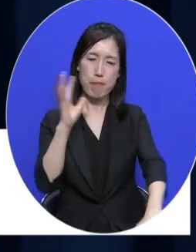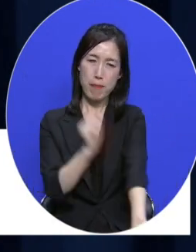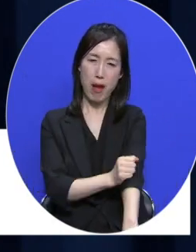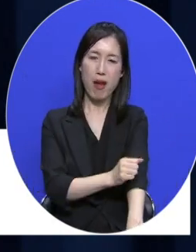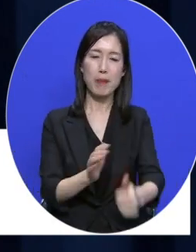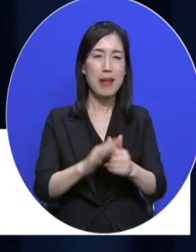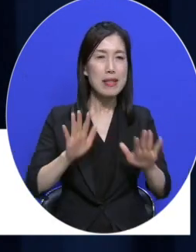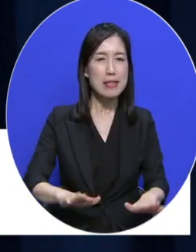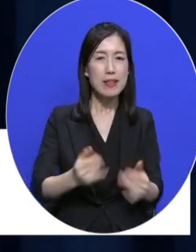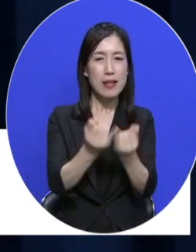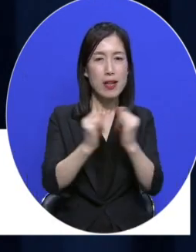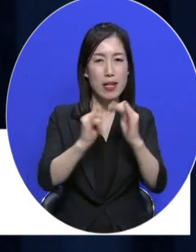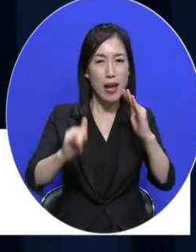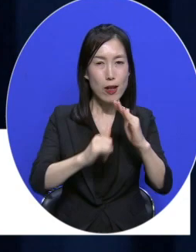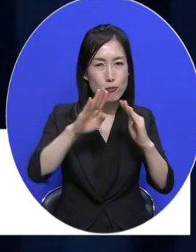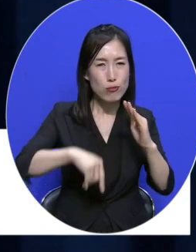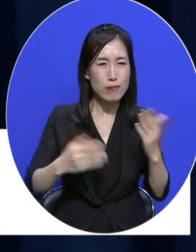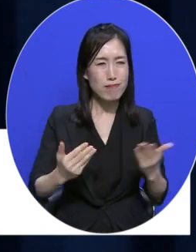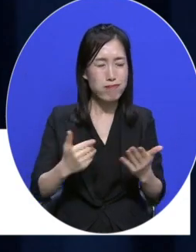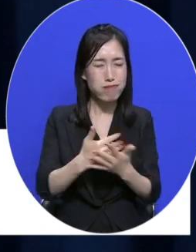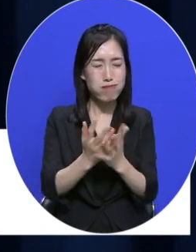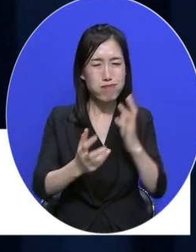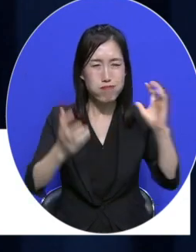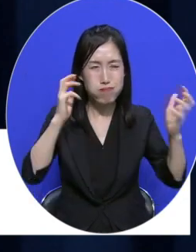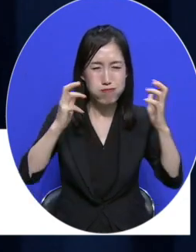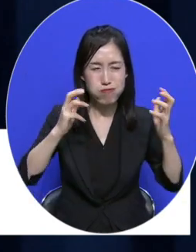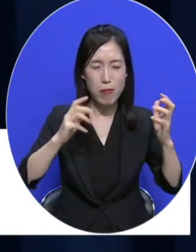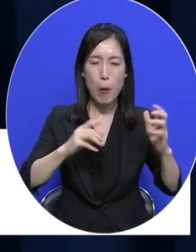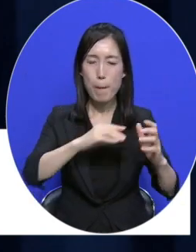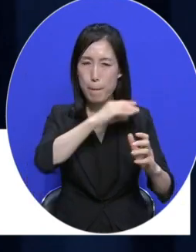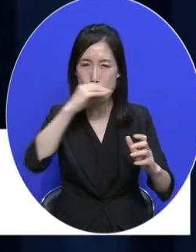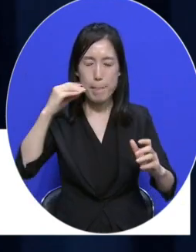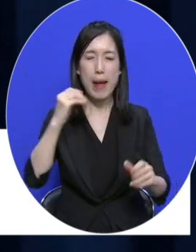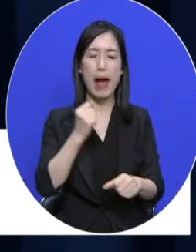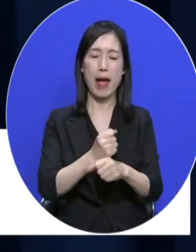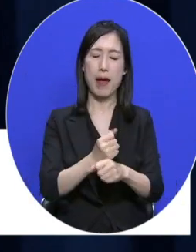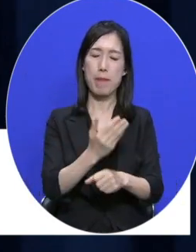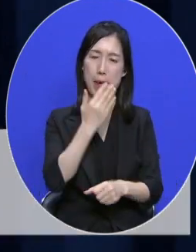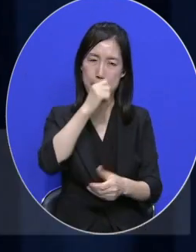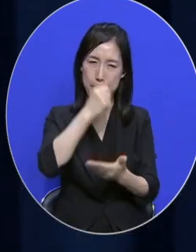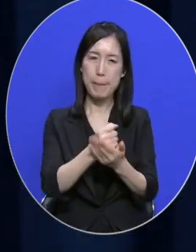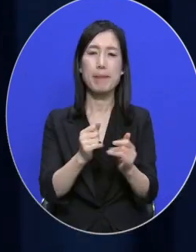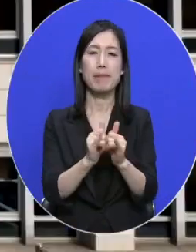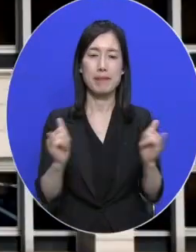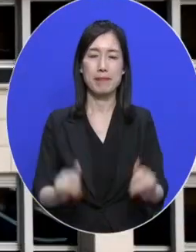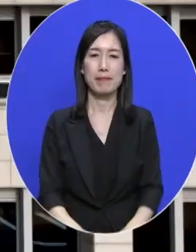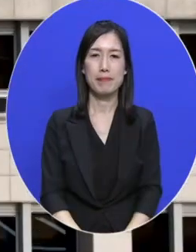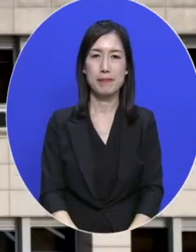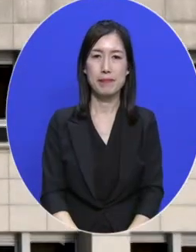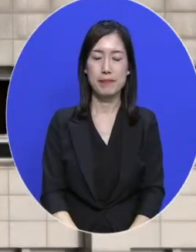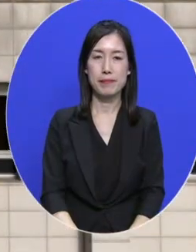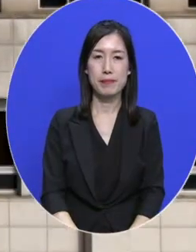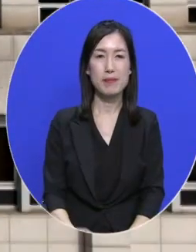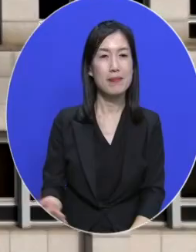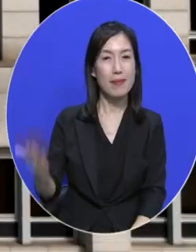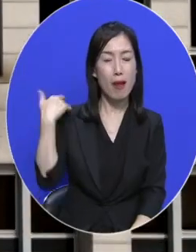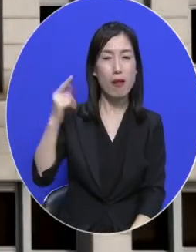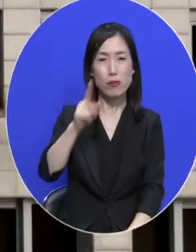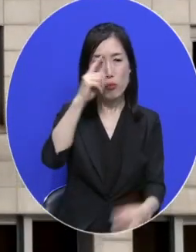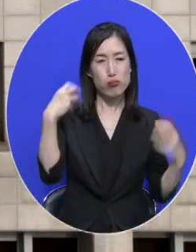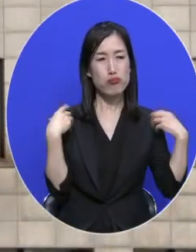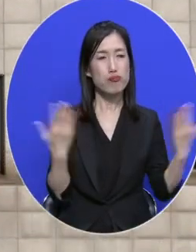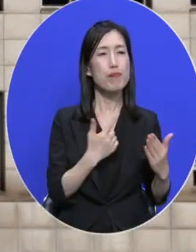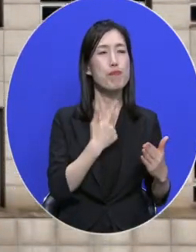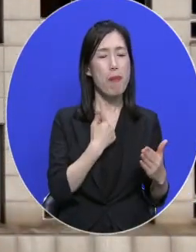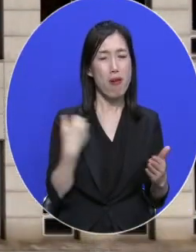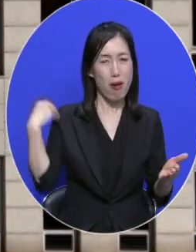전환기에 처한 여성가족부 업무를 원활히 추진할 수 있는 적임자로 판단했습니다. 과거 정부에서 일했던 인사를